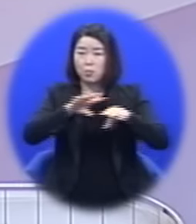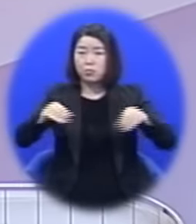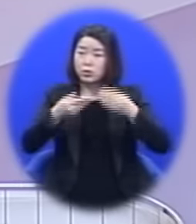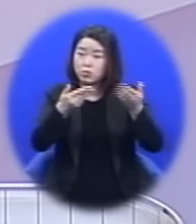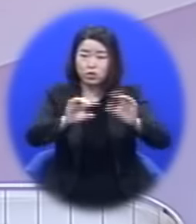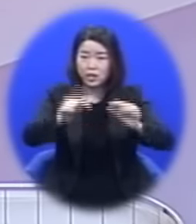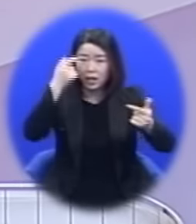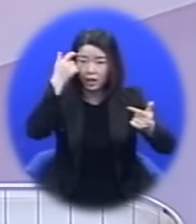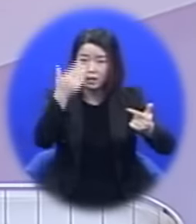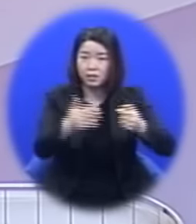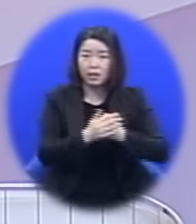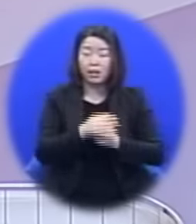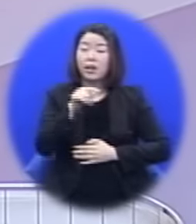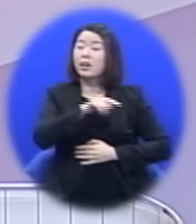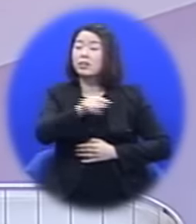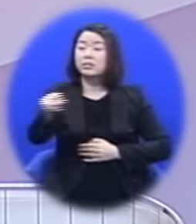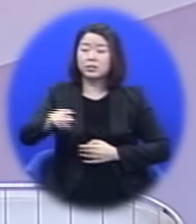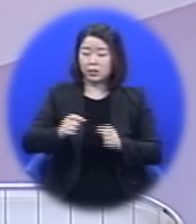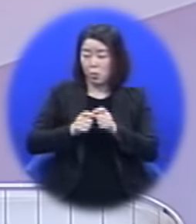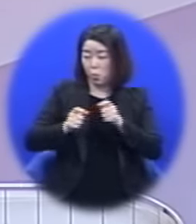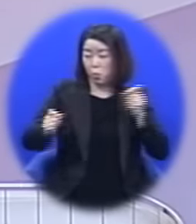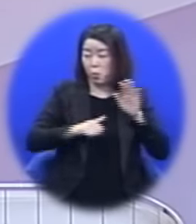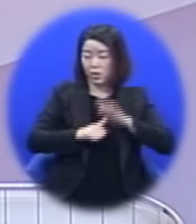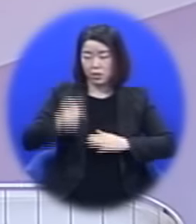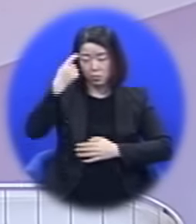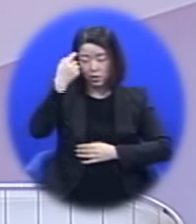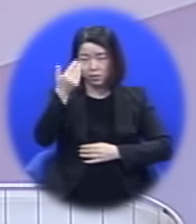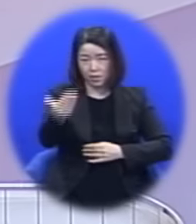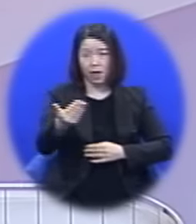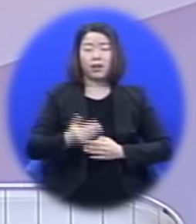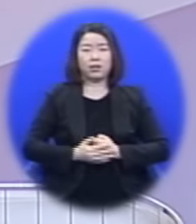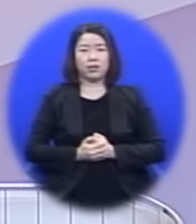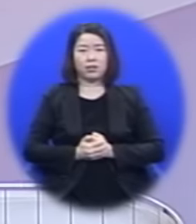아니하시겠느냐? 그들에게 오래 참으시겠느냐?